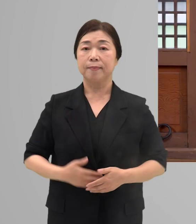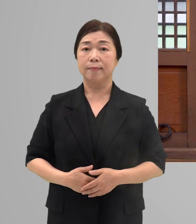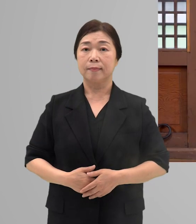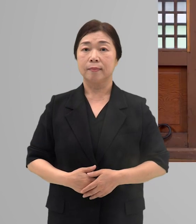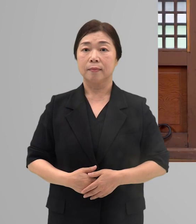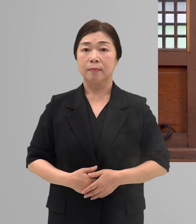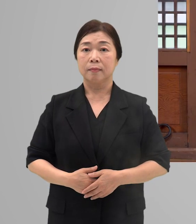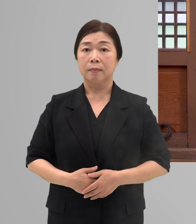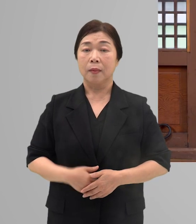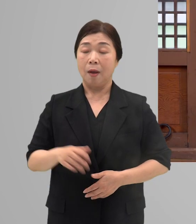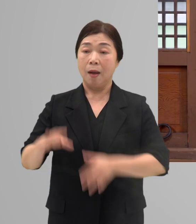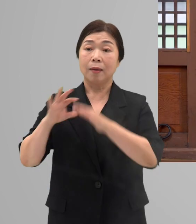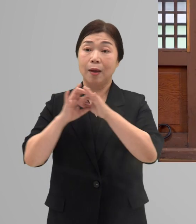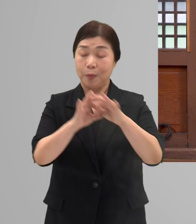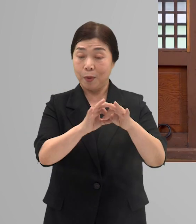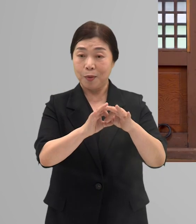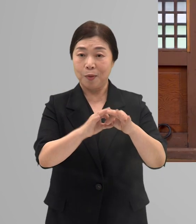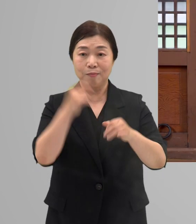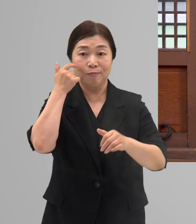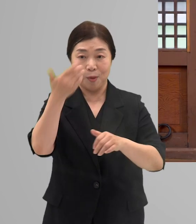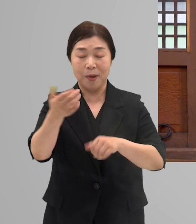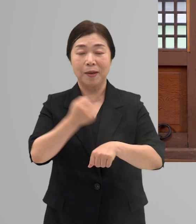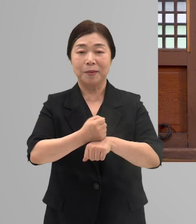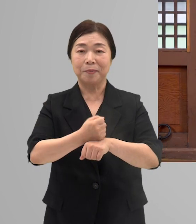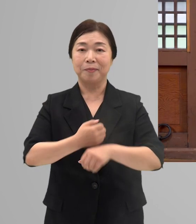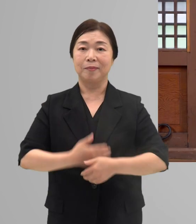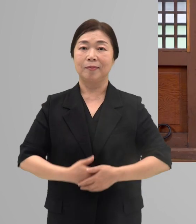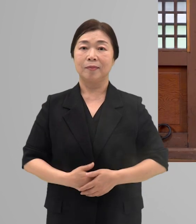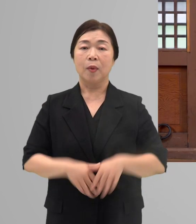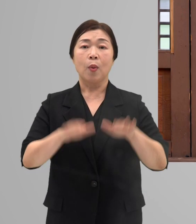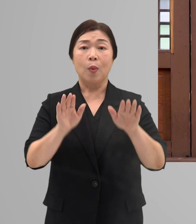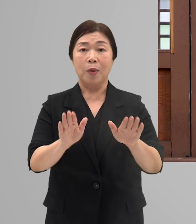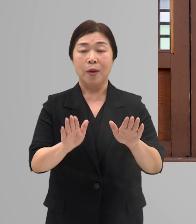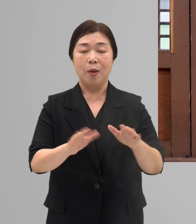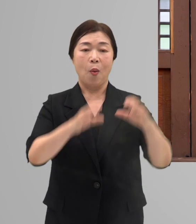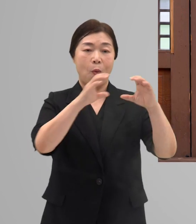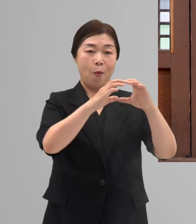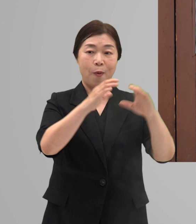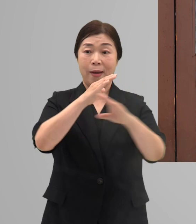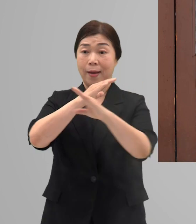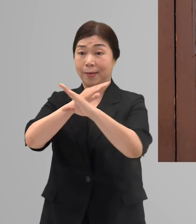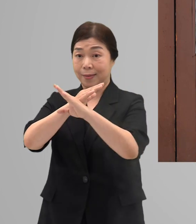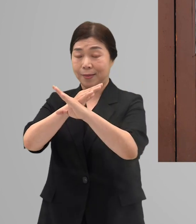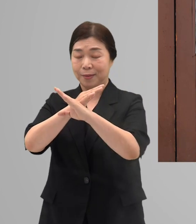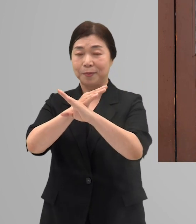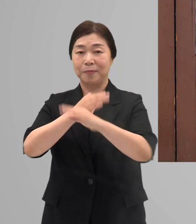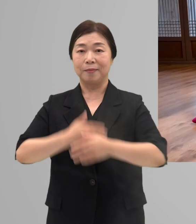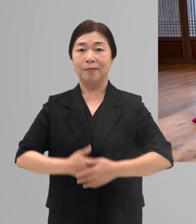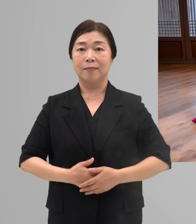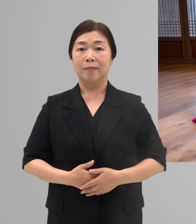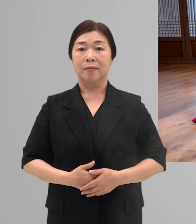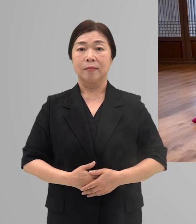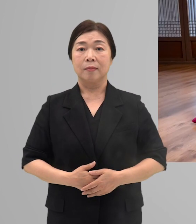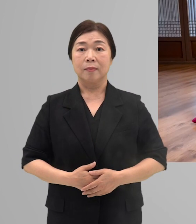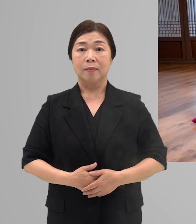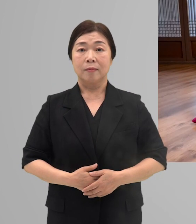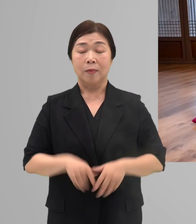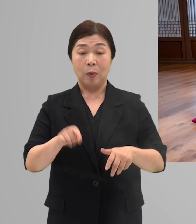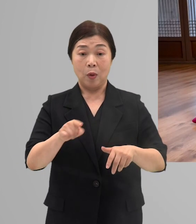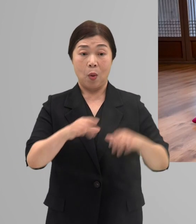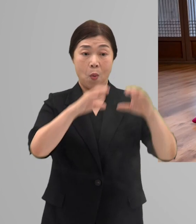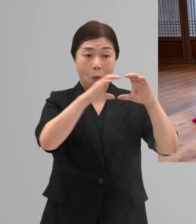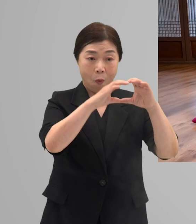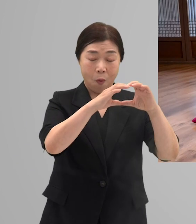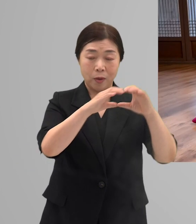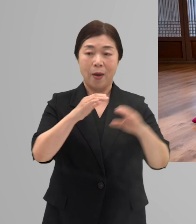들었습니다. 네, 그럼 저희 계속해서 퀴즈 이어가 보도록 하겠습니다. 이번에는 OX 퀴즈로 진행해 보겠습니다. 자리에서 O